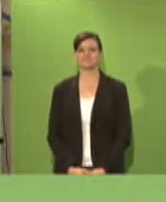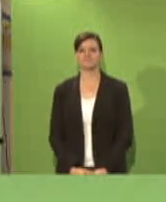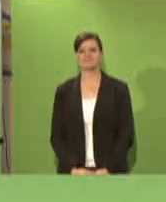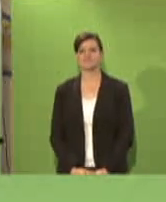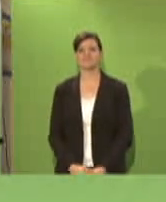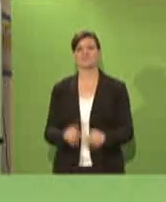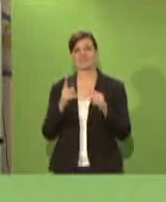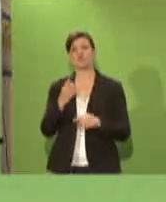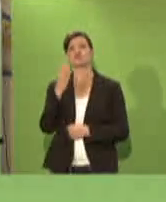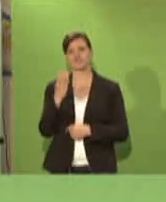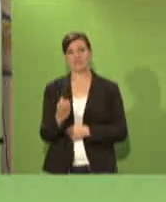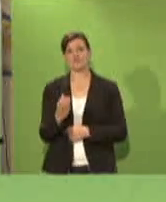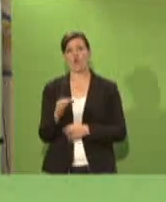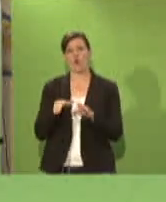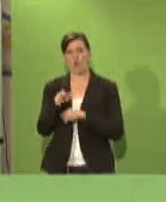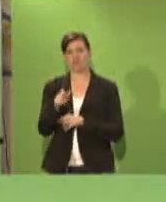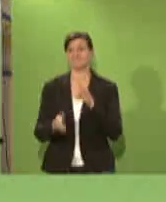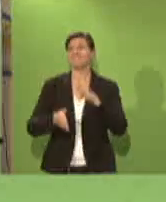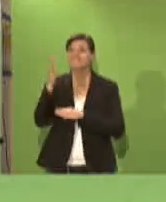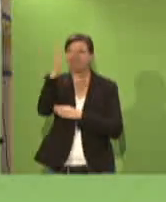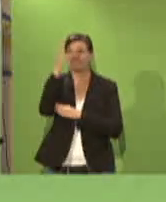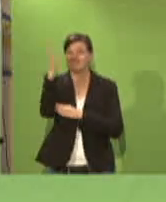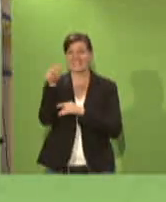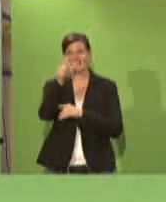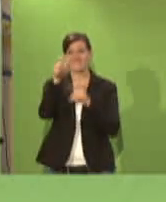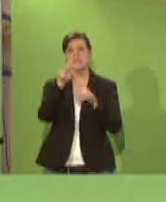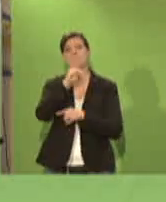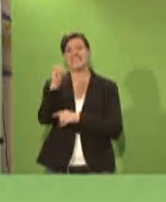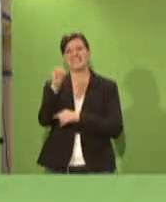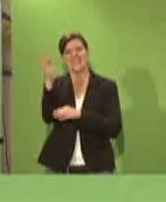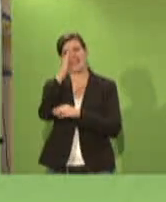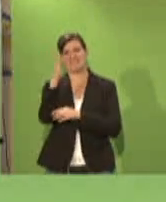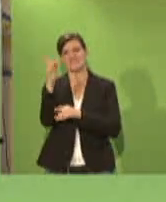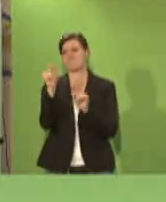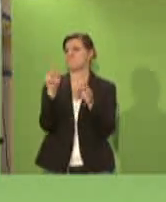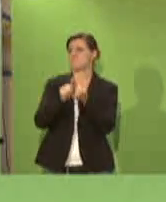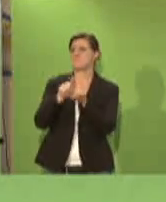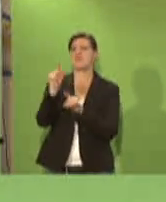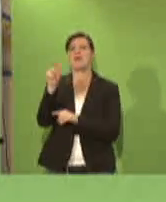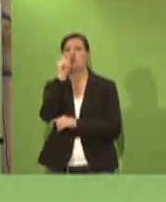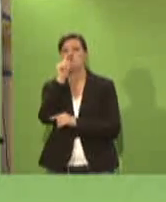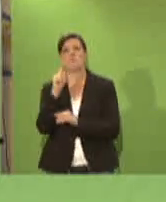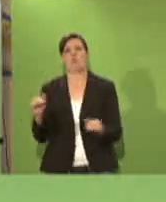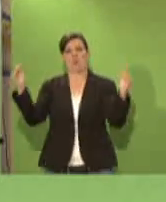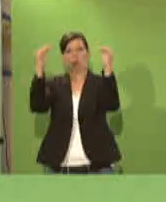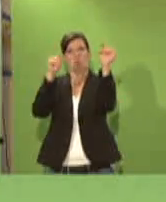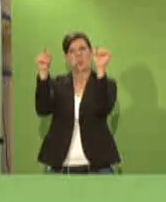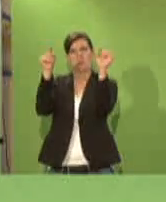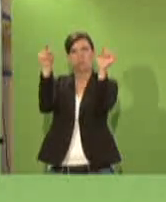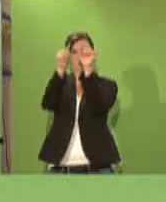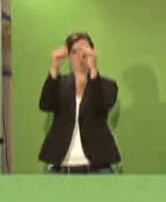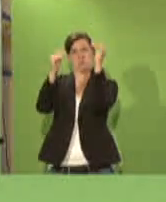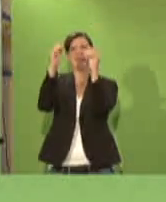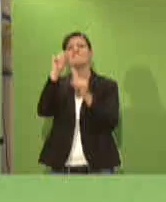Und auch in Steinfurt, im ganz, ganz nördlichsten NRW in Mettingen, das ist sozusagen auf Höhe Osnabrücks, also eigentlich schon fast